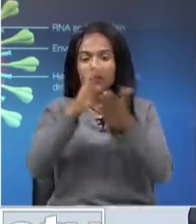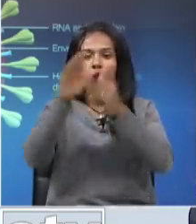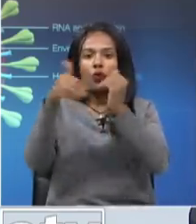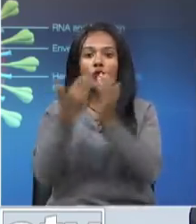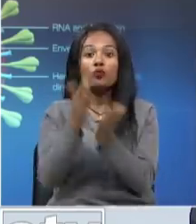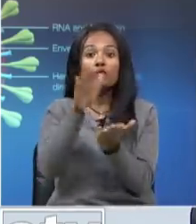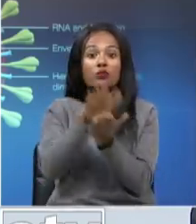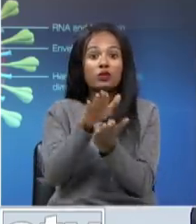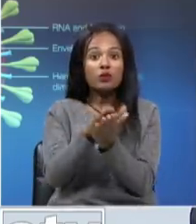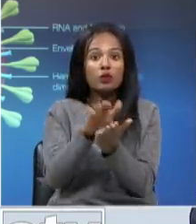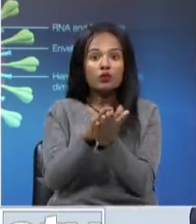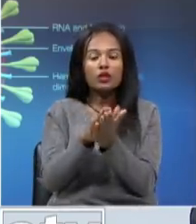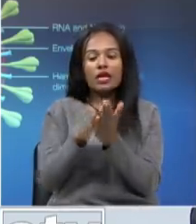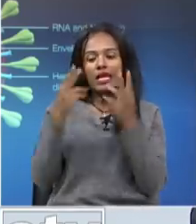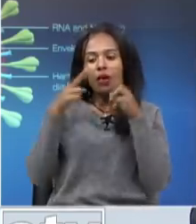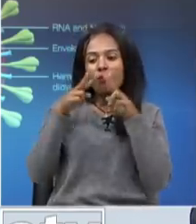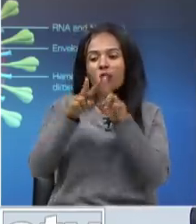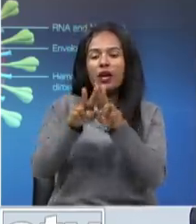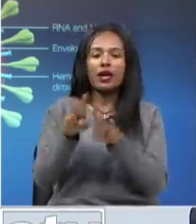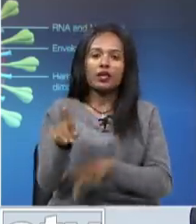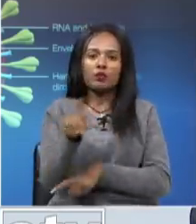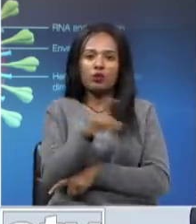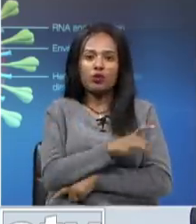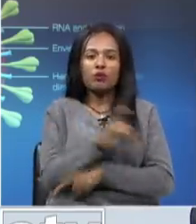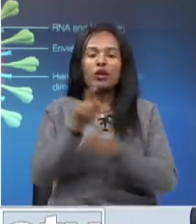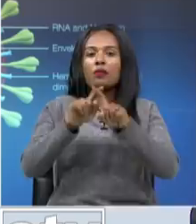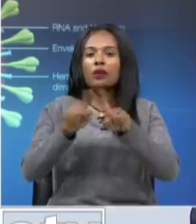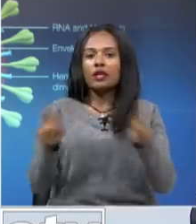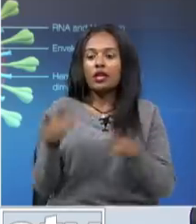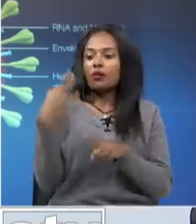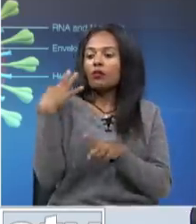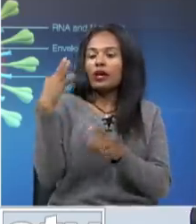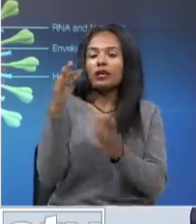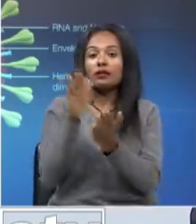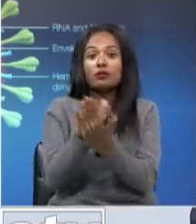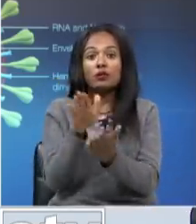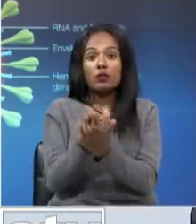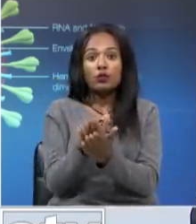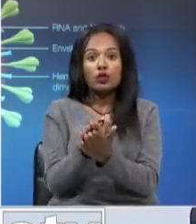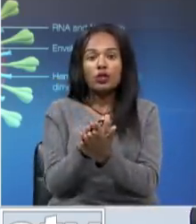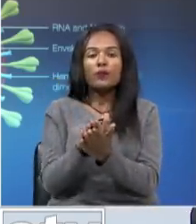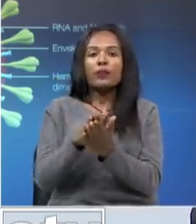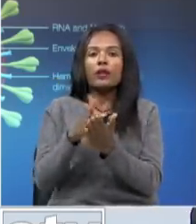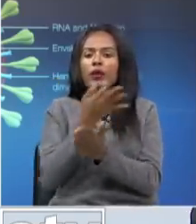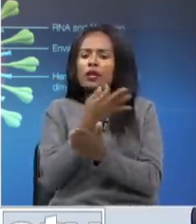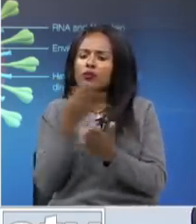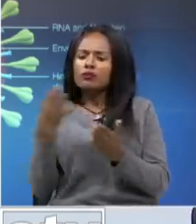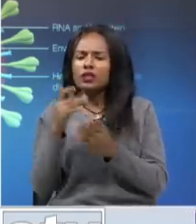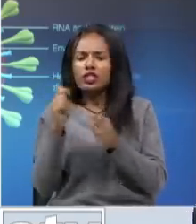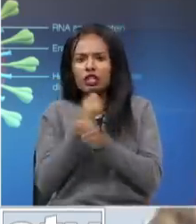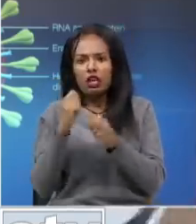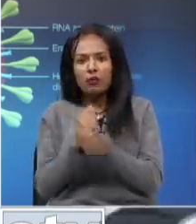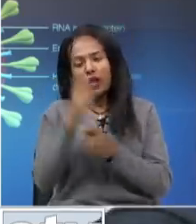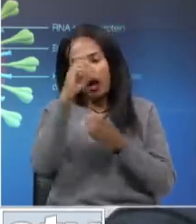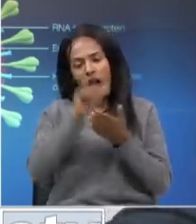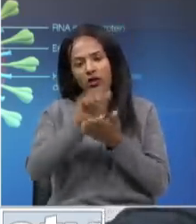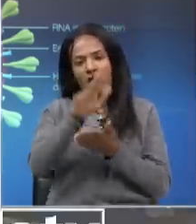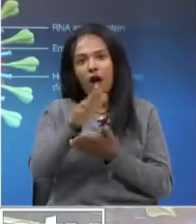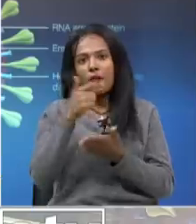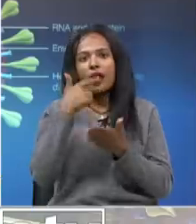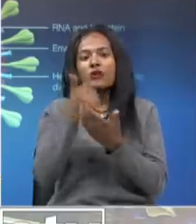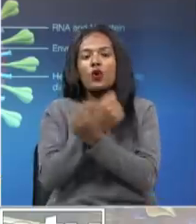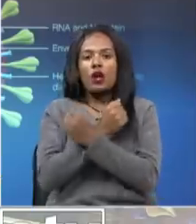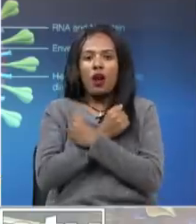ትምህርት ቤቶች የሚመለከት ቢሆንም በተለይም በግል ትምህርት ቤቶች በአጽንኦት እንዲተገበር አደራ ማለት